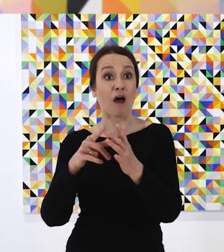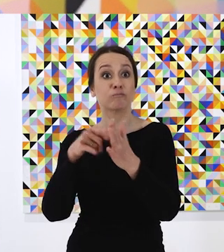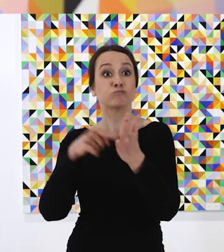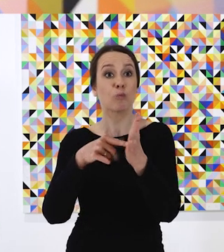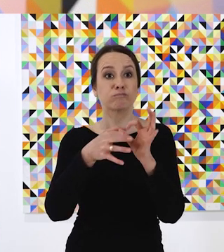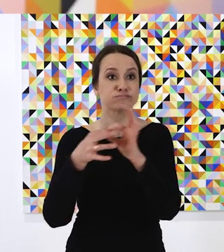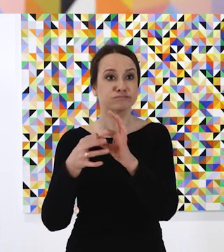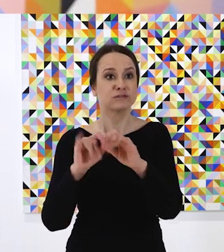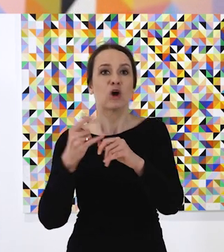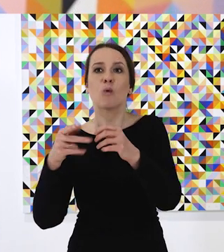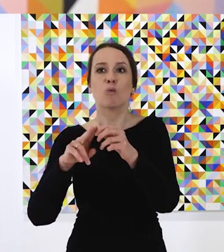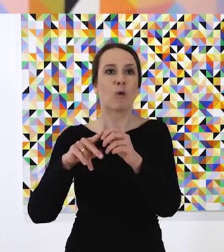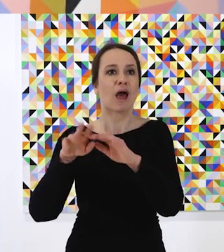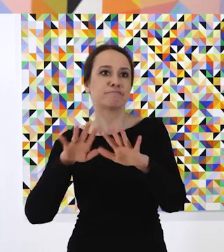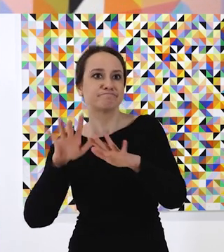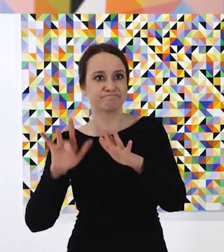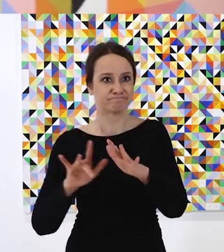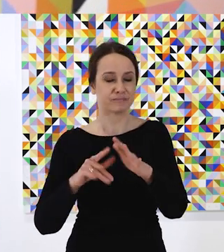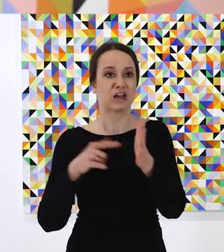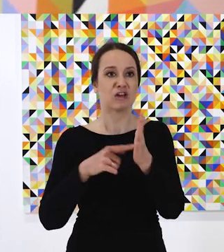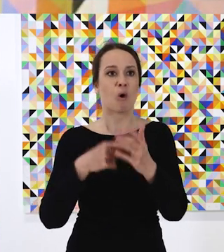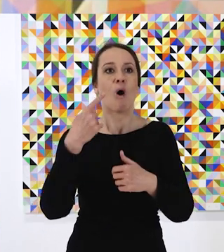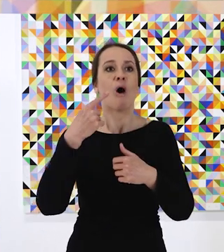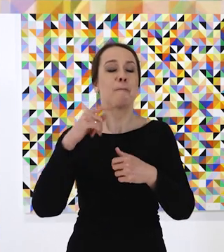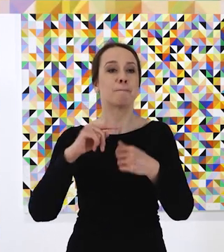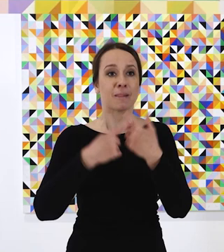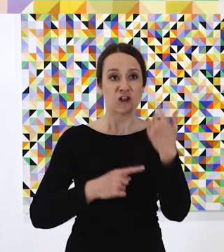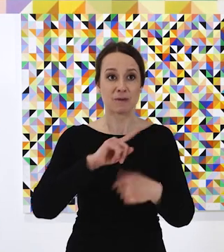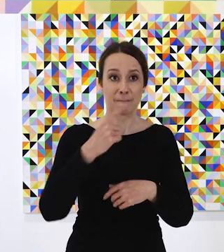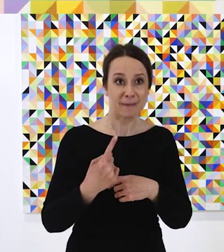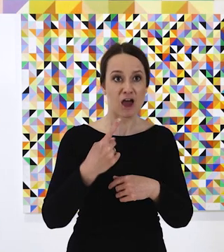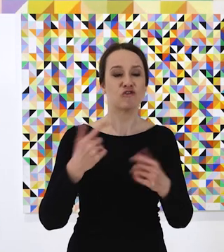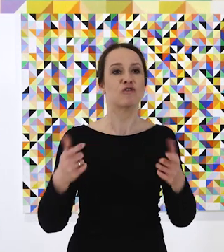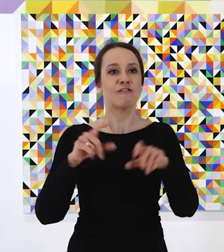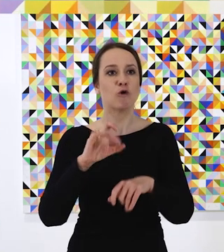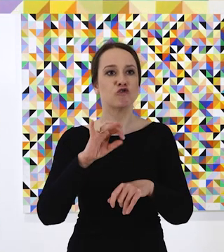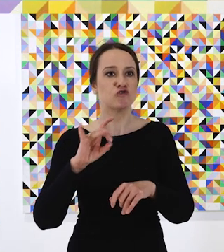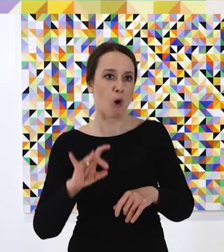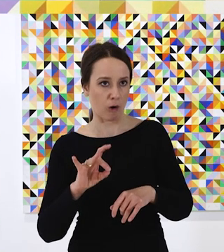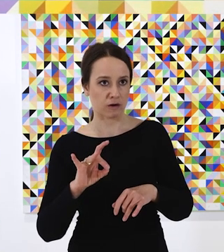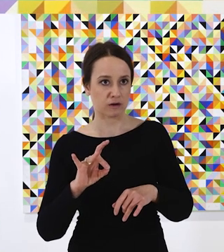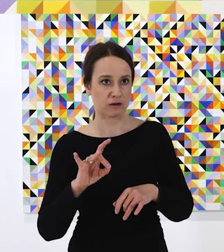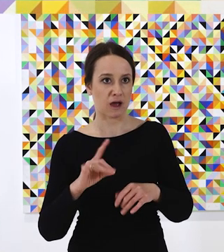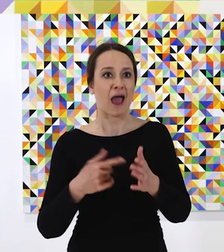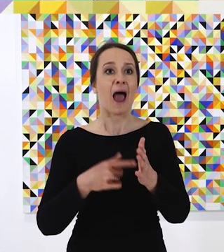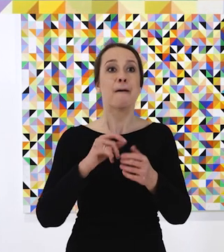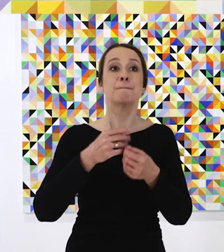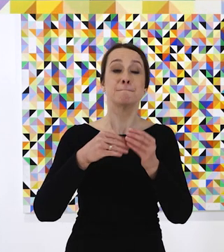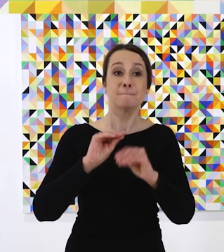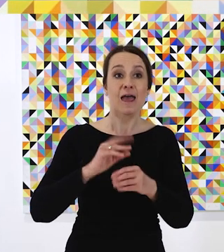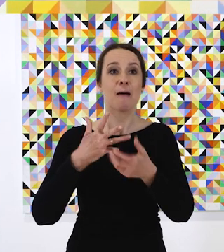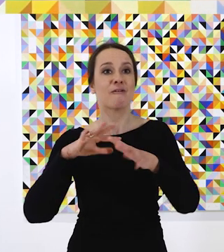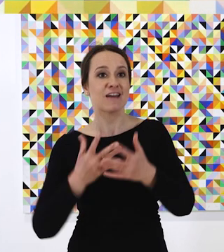pracy liczby pierwsze tworząc ciągi mniej lub bardziej regularne układzie